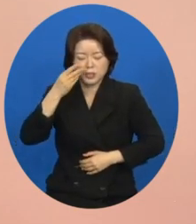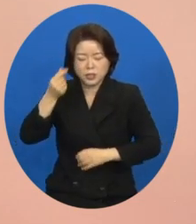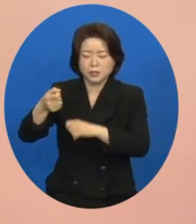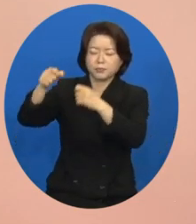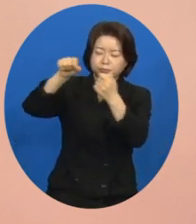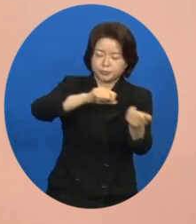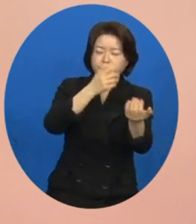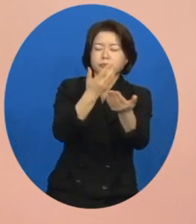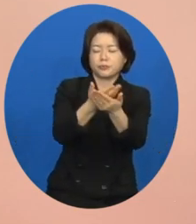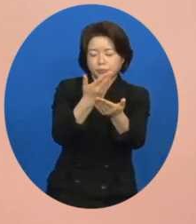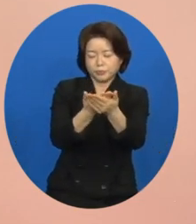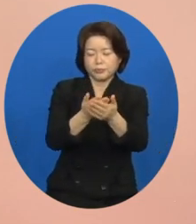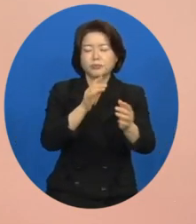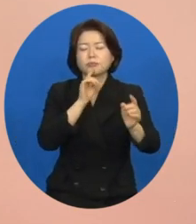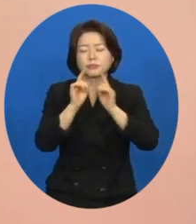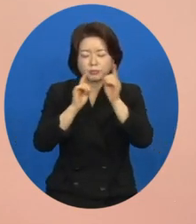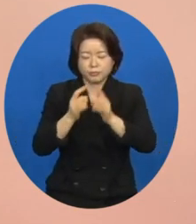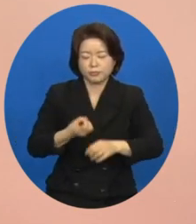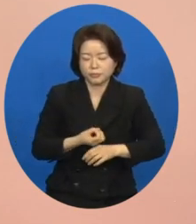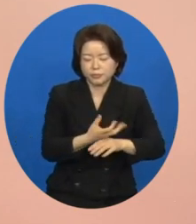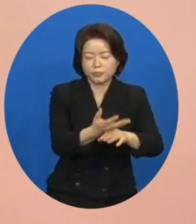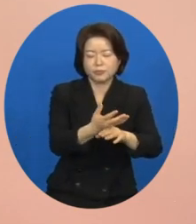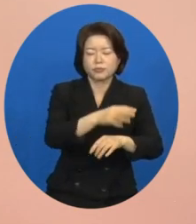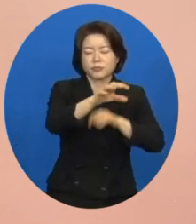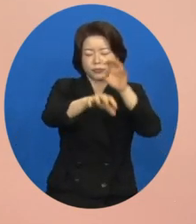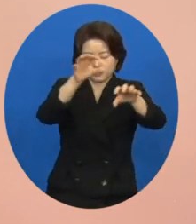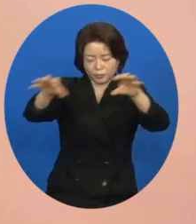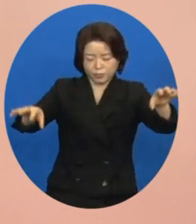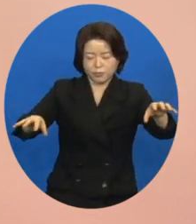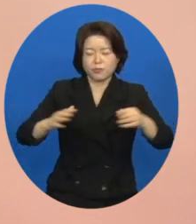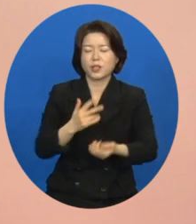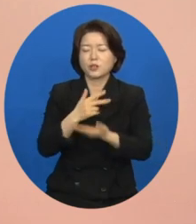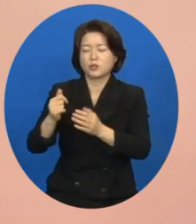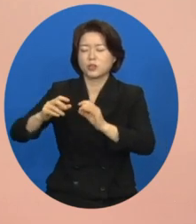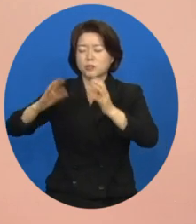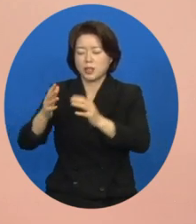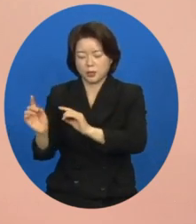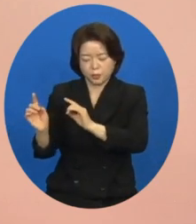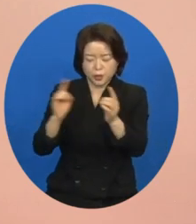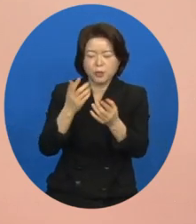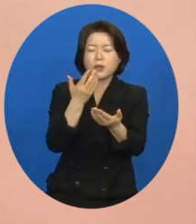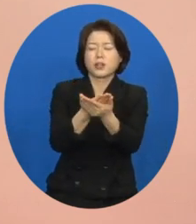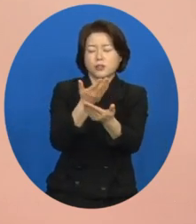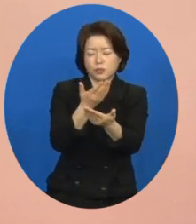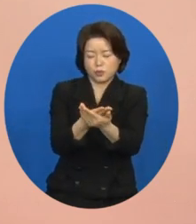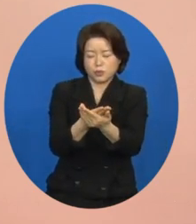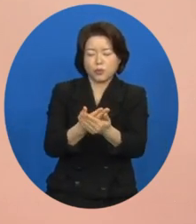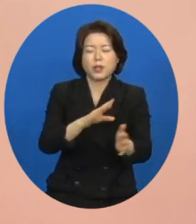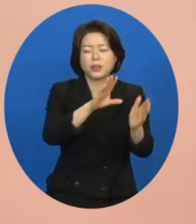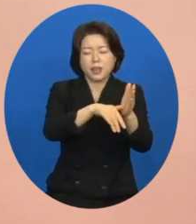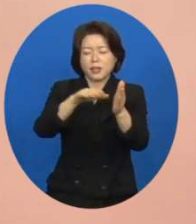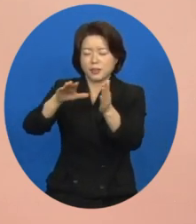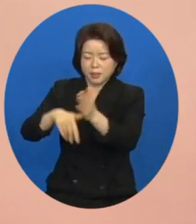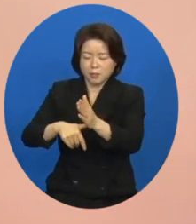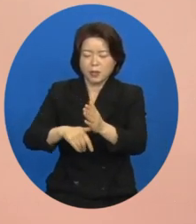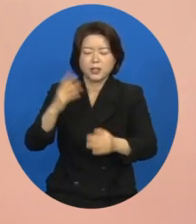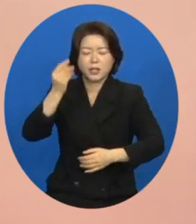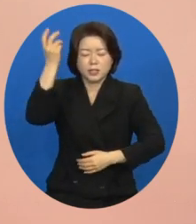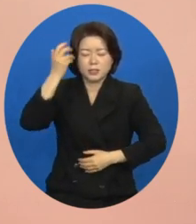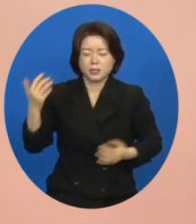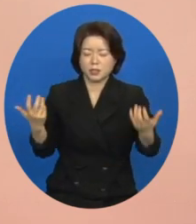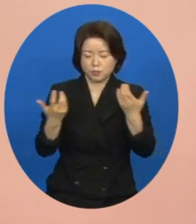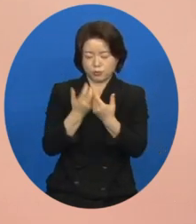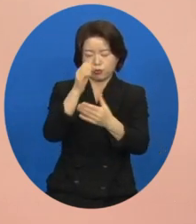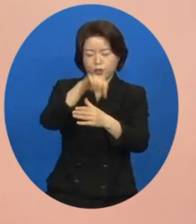부어주시옵소서. 말씀을 전하시는 곳곳마다 주의 나라로 회복되게 하시며 때마다 성령의 풍성한 열매를